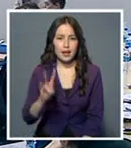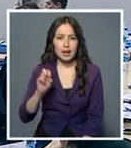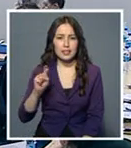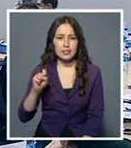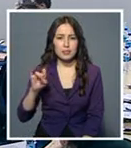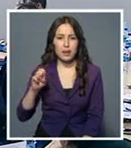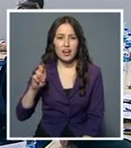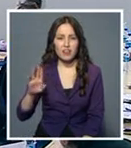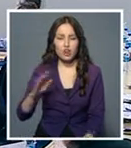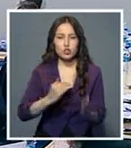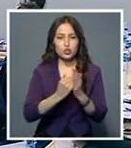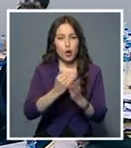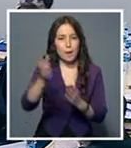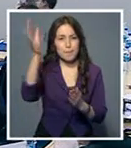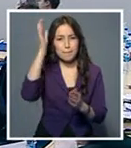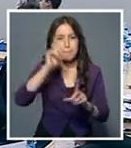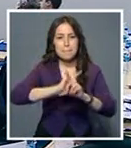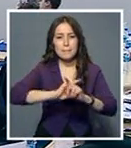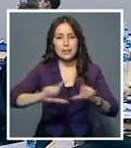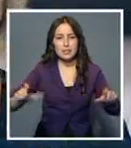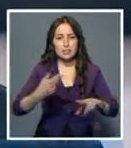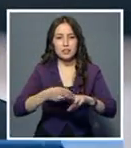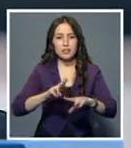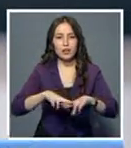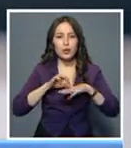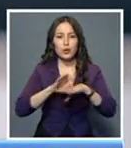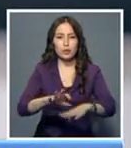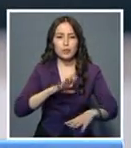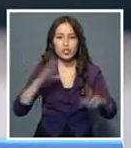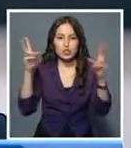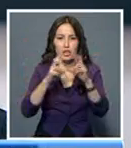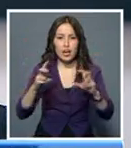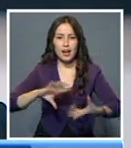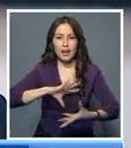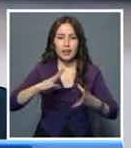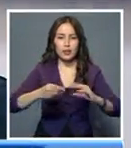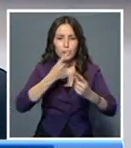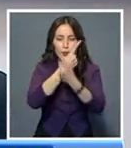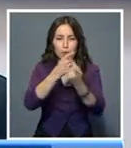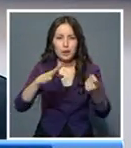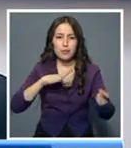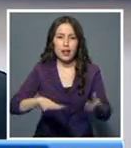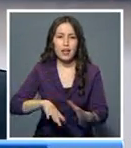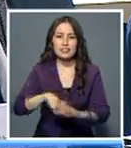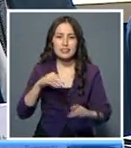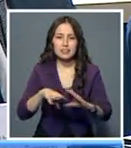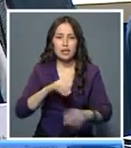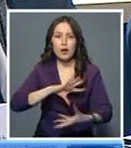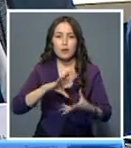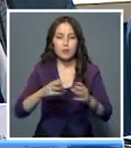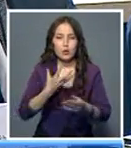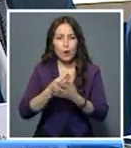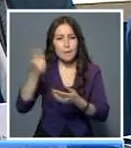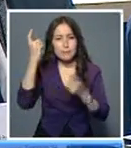Назарбаев жоғары білім беру мектебі қазақстандық мектептер арасында жүргізген әлеуметтік зерттеу нәтижесін жария етті. Оқушылардың үлгерімін, психологиялық